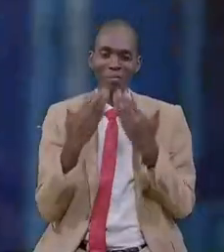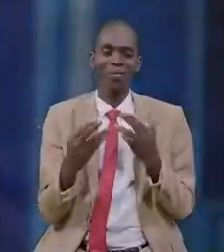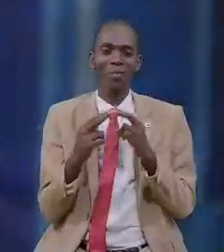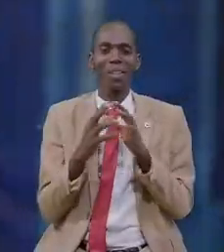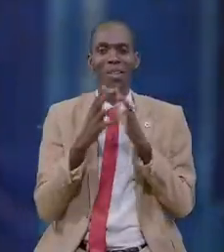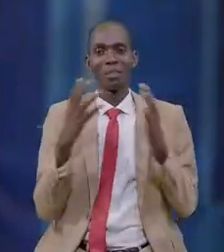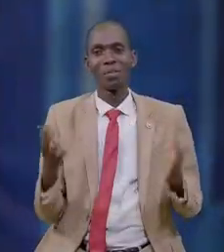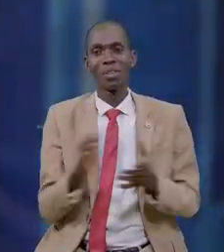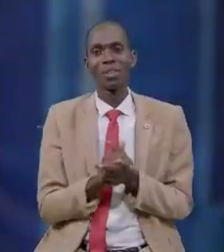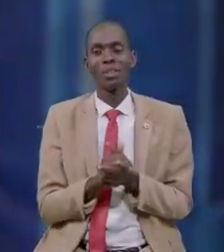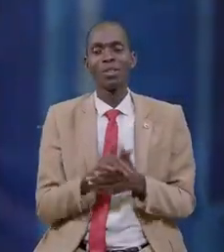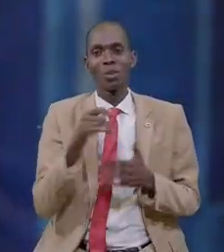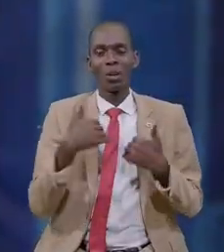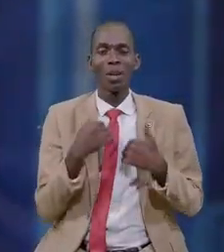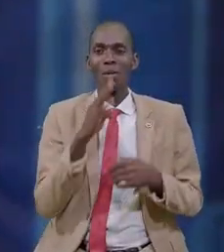beaucoup.